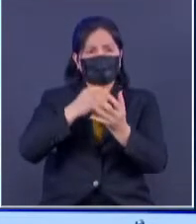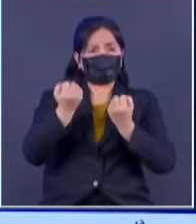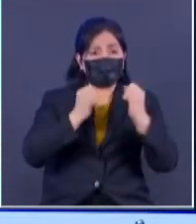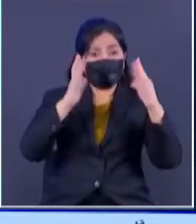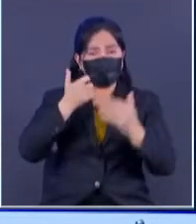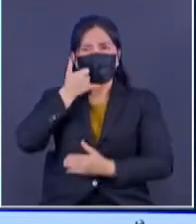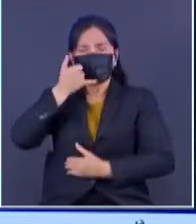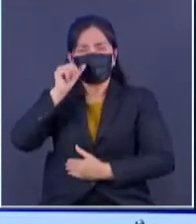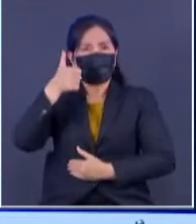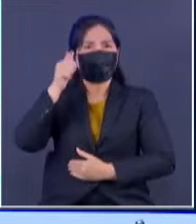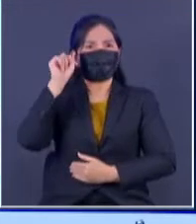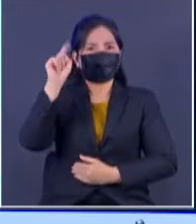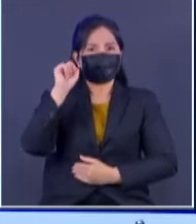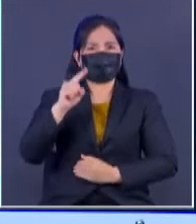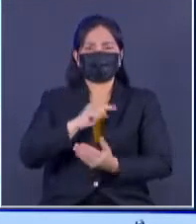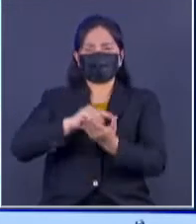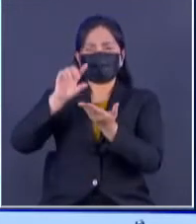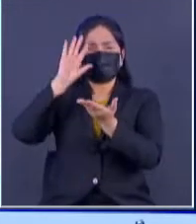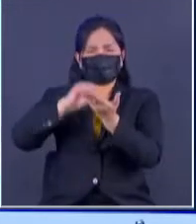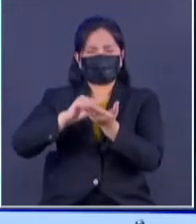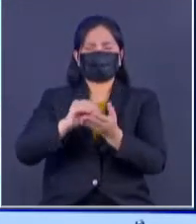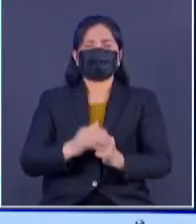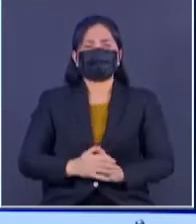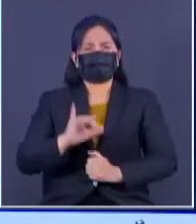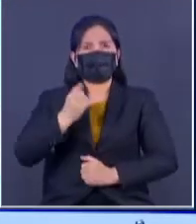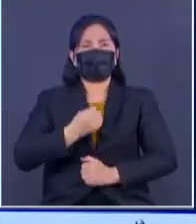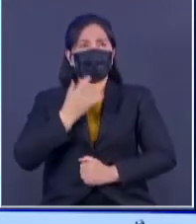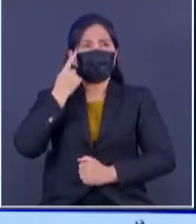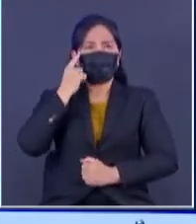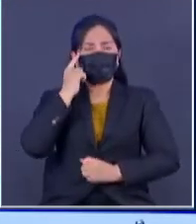จ้งได้อย่างทันควัน กดบันทึกไว้เลยนะคะบางทีเราตกใจนึกอะไรไม่ออกอะนะคะคุณผู้ชม